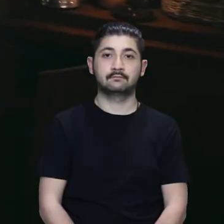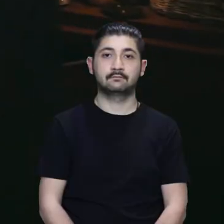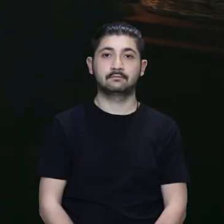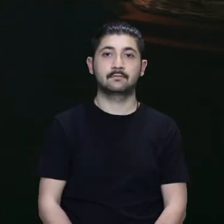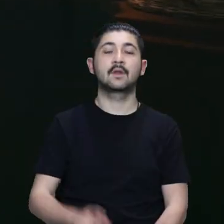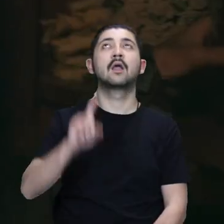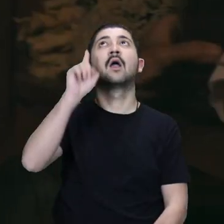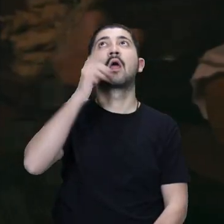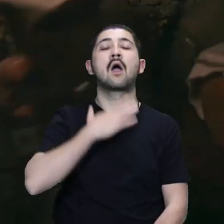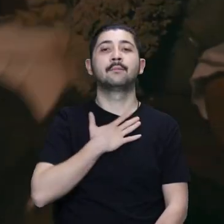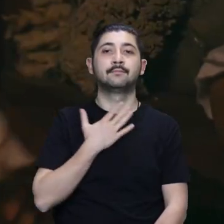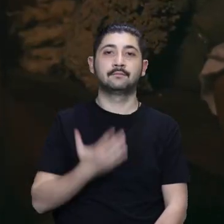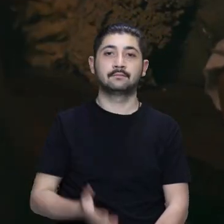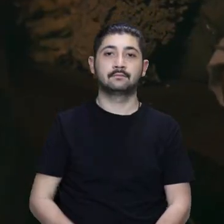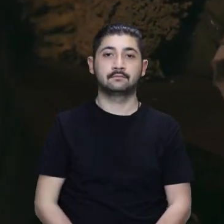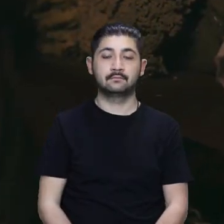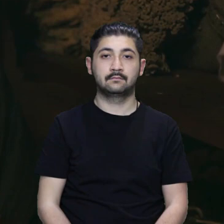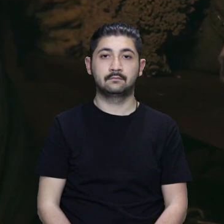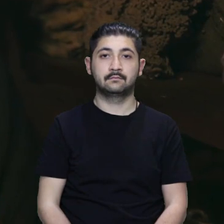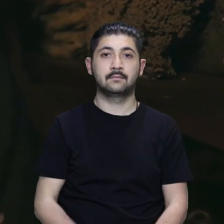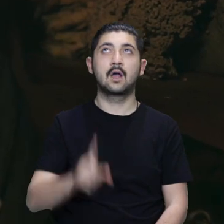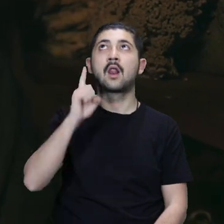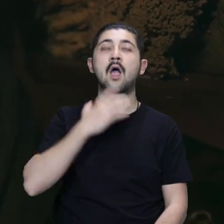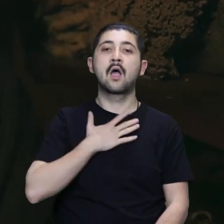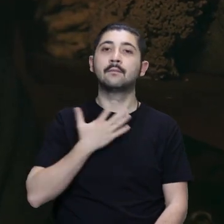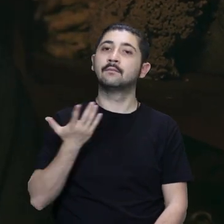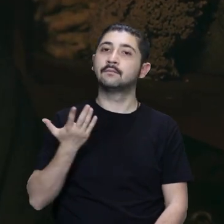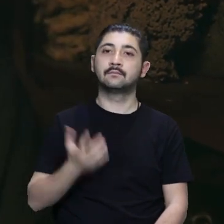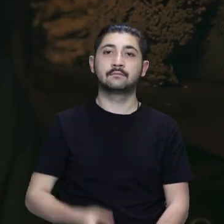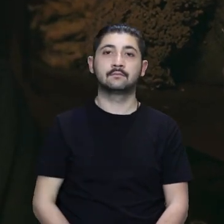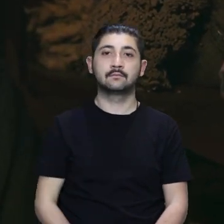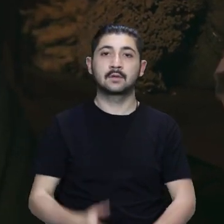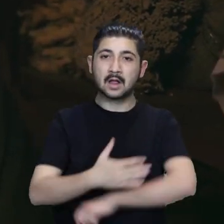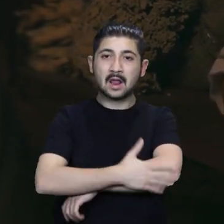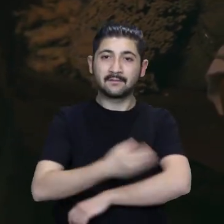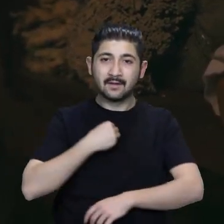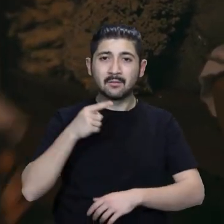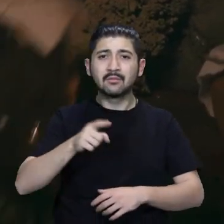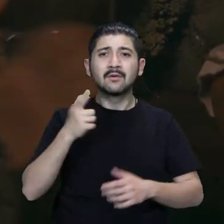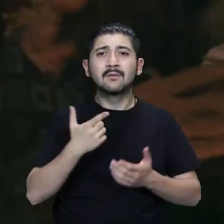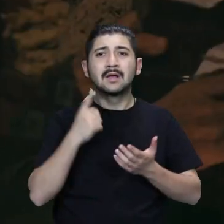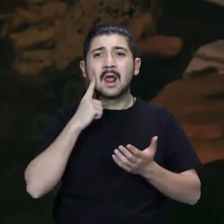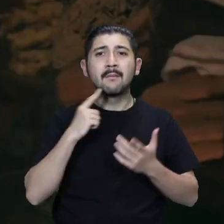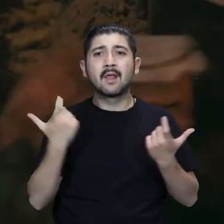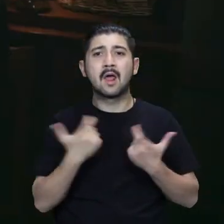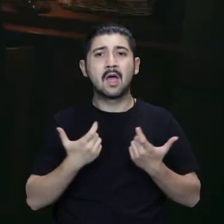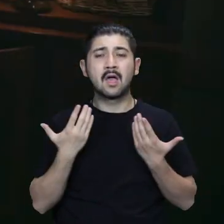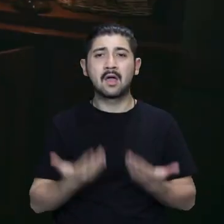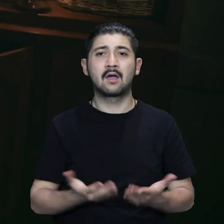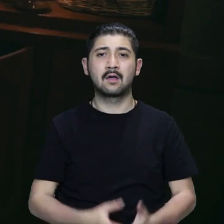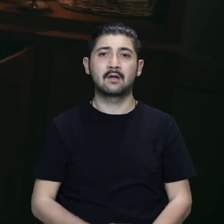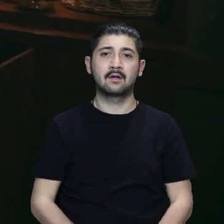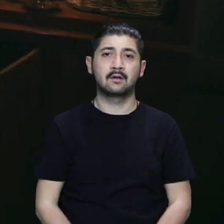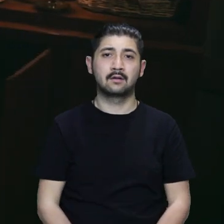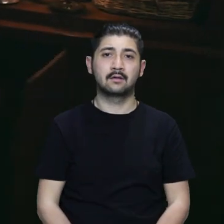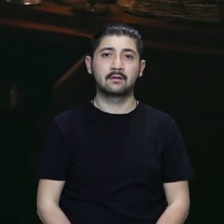Allah'ım. Raflı dolaptan bir kavanoz alıp içine baktı. Allah'ım yarabbim. Yardım et, nerede bu merhemler? Elindekileri